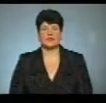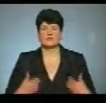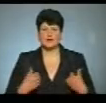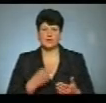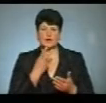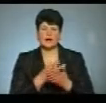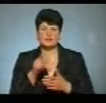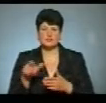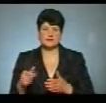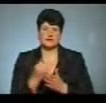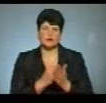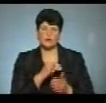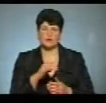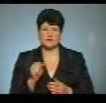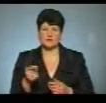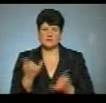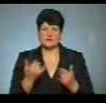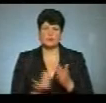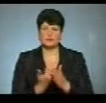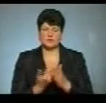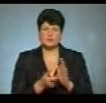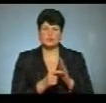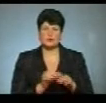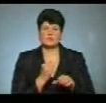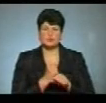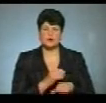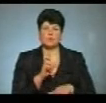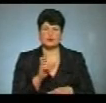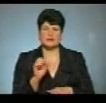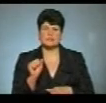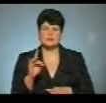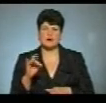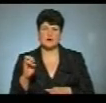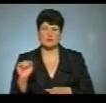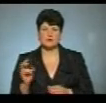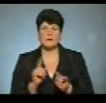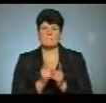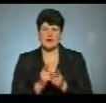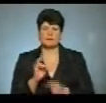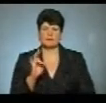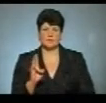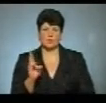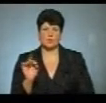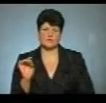Вітаю глядачів телеканалу ЮА Тернопіль. В ефірі новини. У студії Богдана Сарабун, сурдопереклад Надія Куцовська.